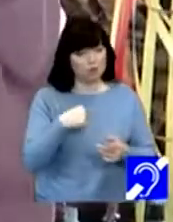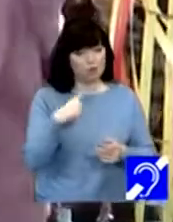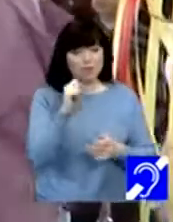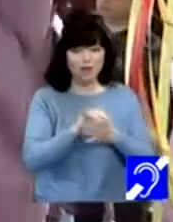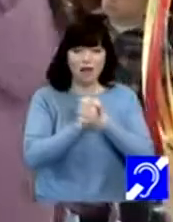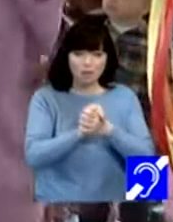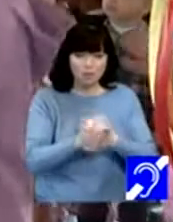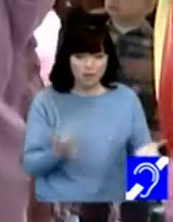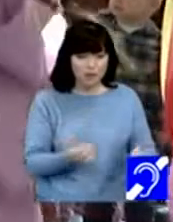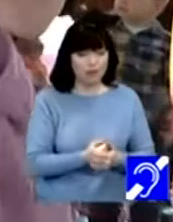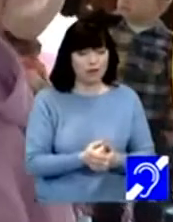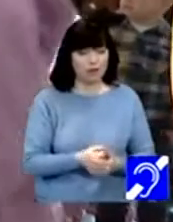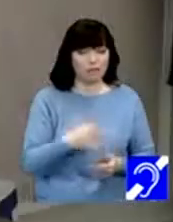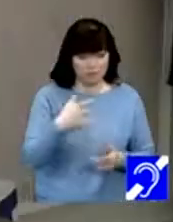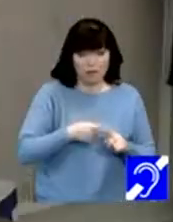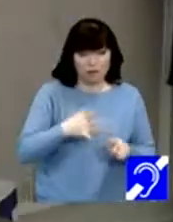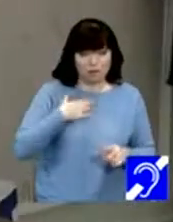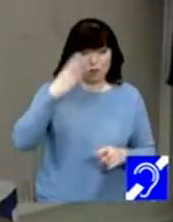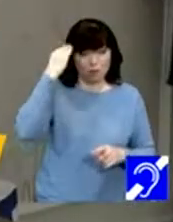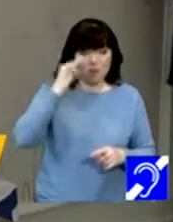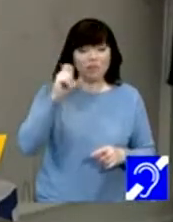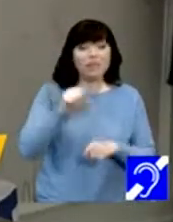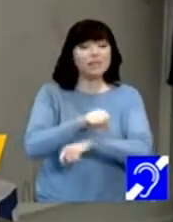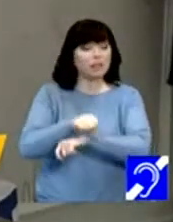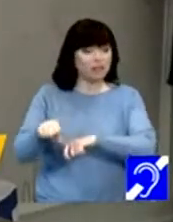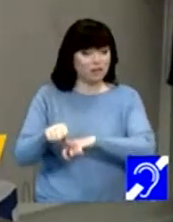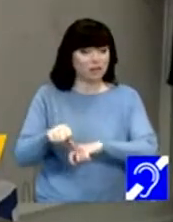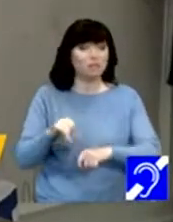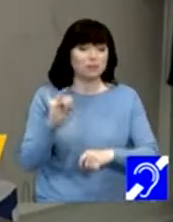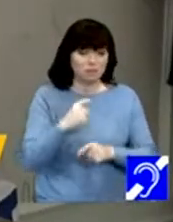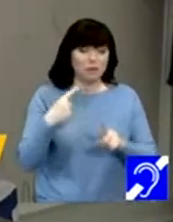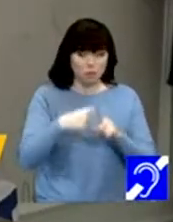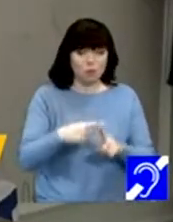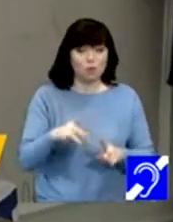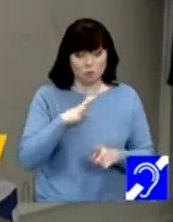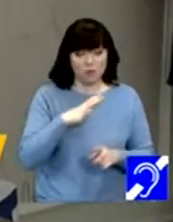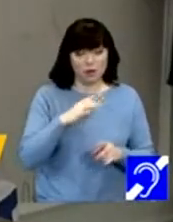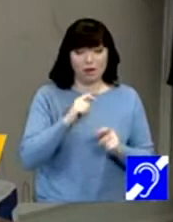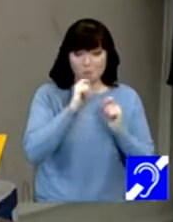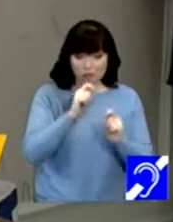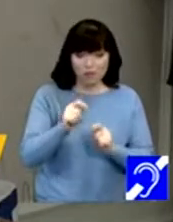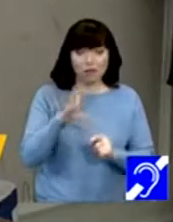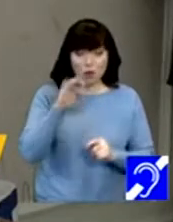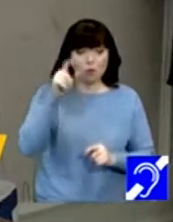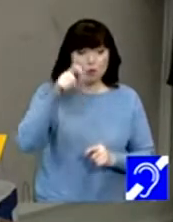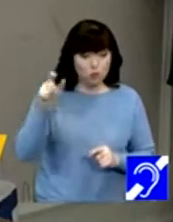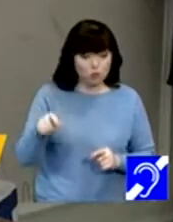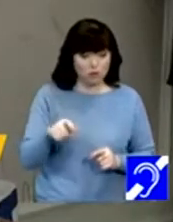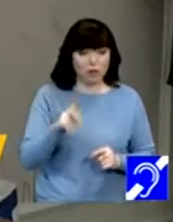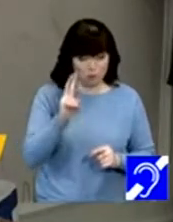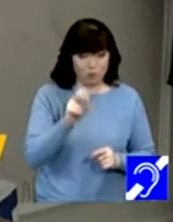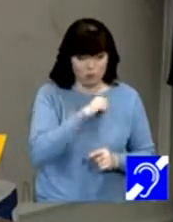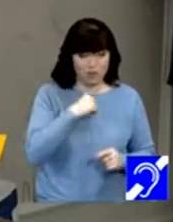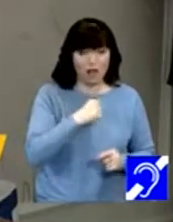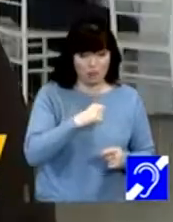pace. Sunt moldovenii noștri din diaspora, dar am găsit și colete anume de la persoane care băștinași